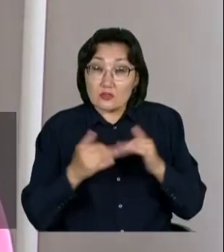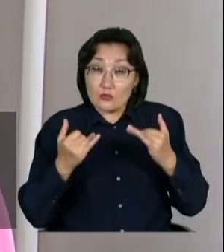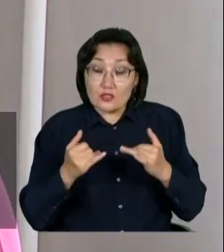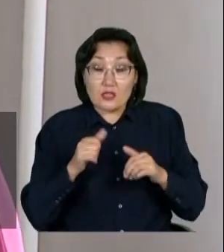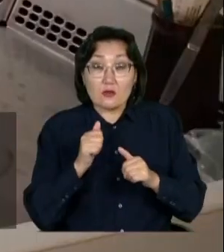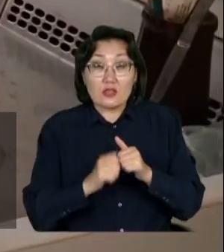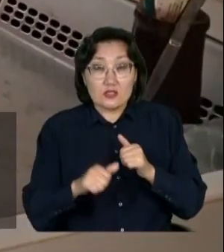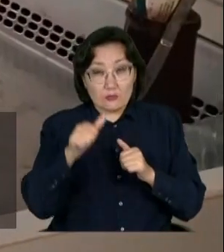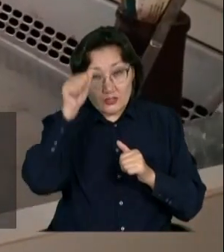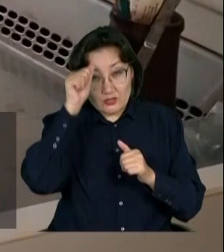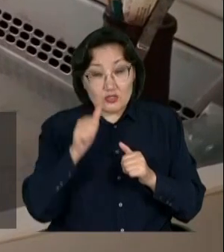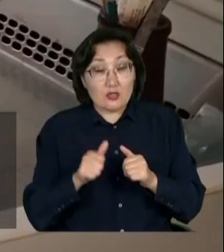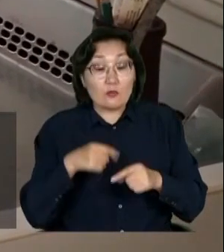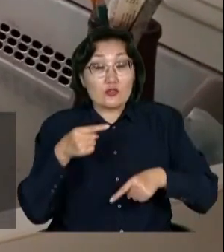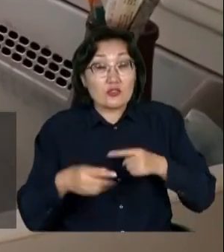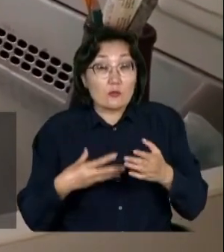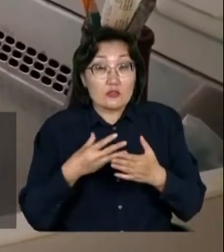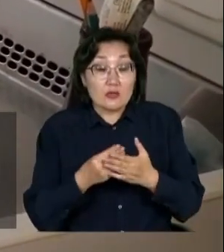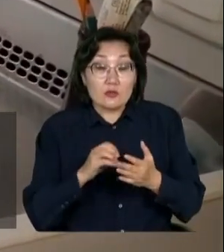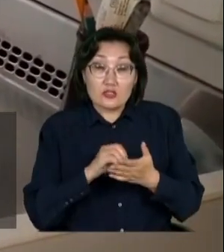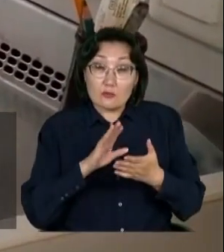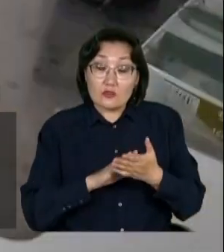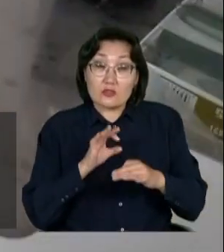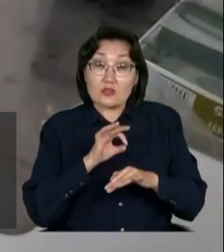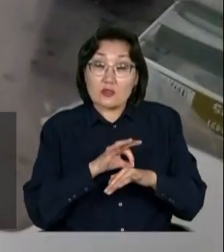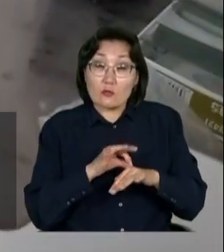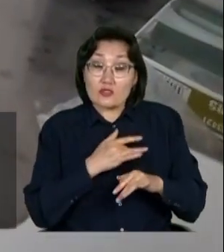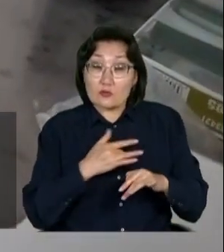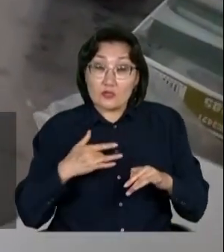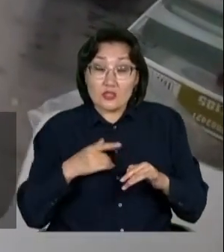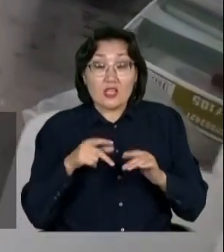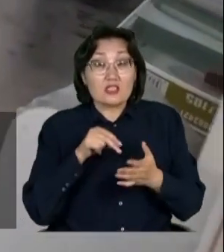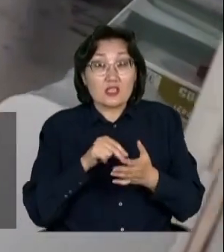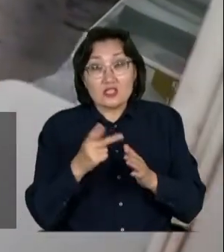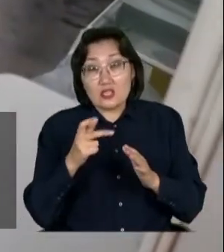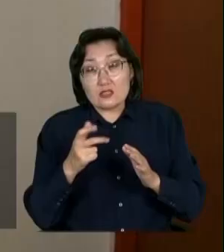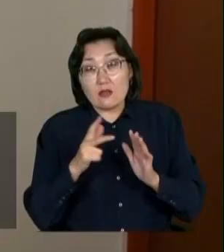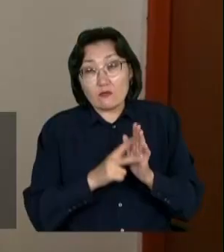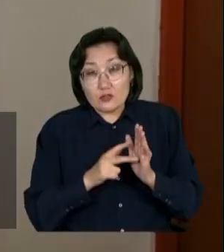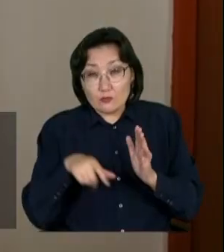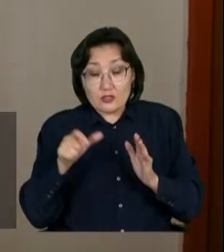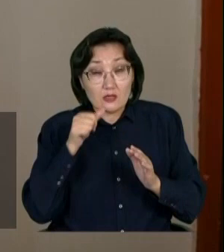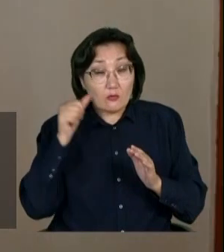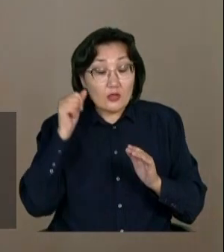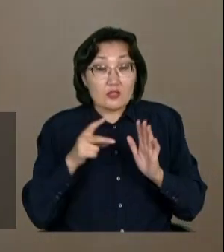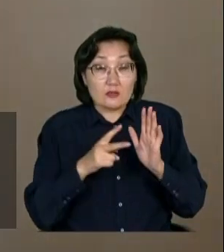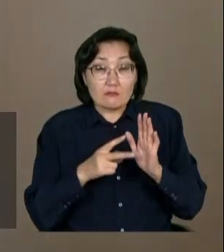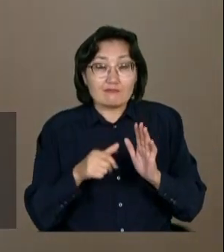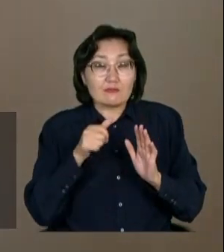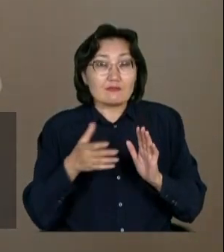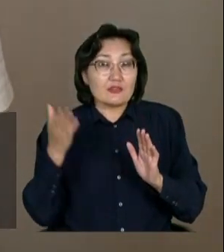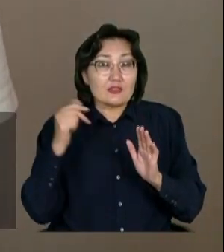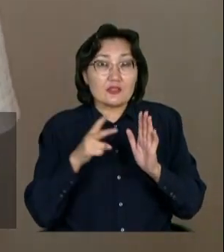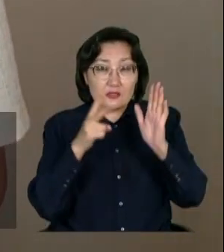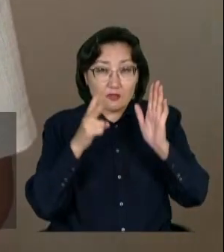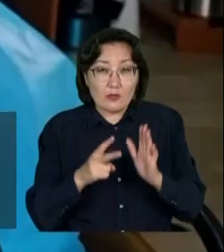на ежемесячной основе. В целом в регионе сегодня на учете с диагнозом туберкулез стоят 380 человек. За прошедшие 7 месяцев 230 из них